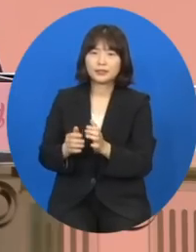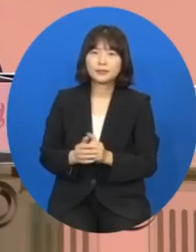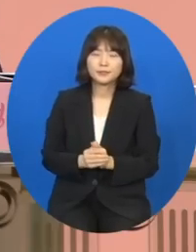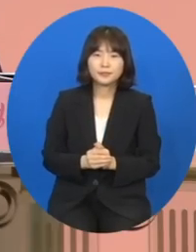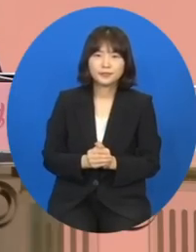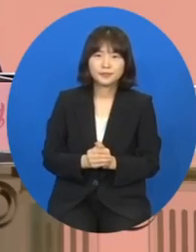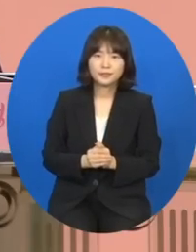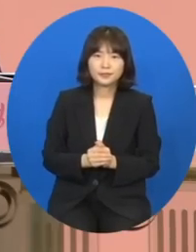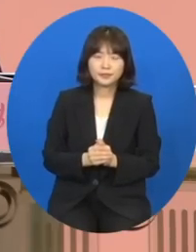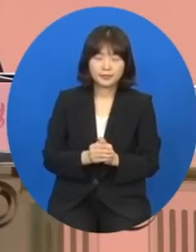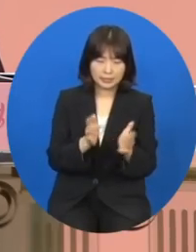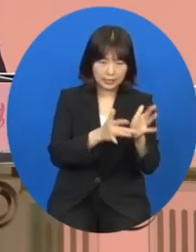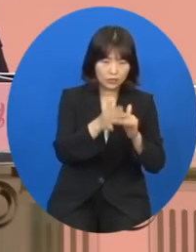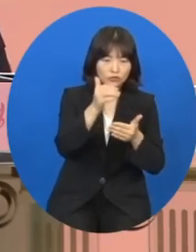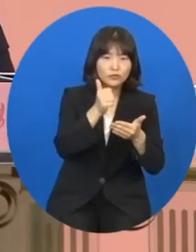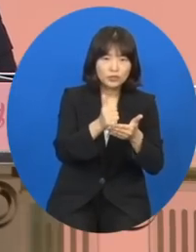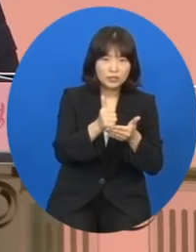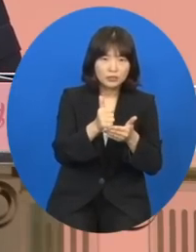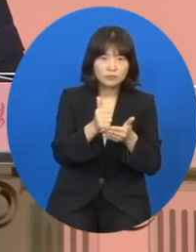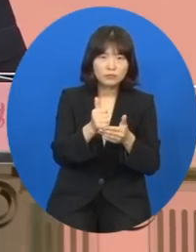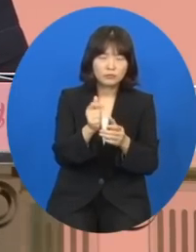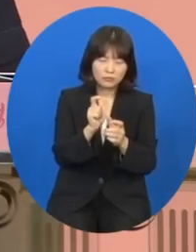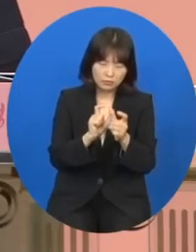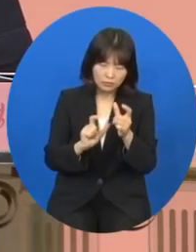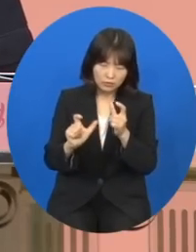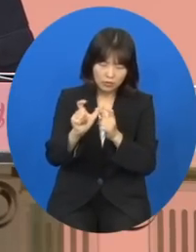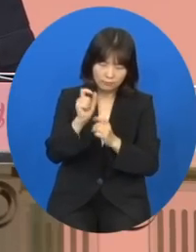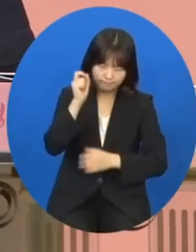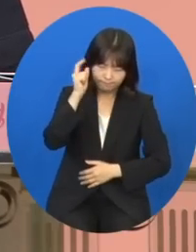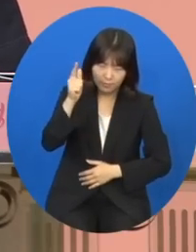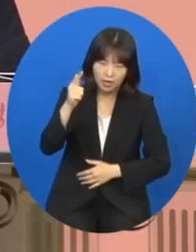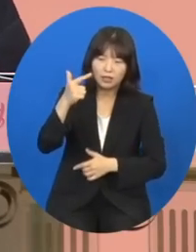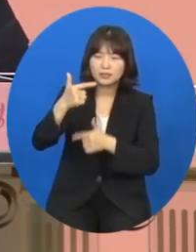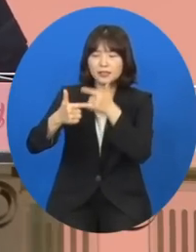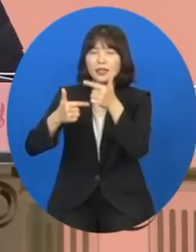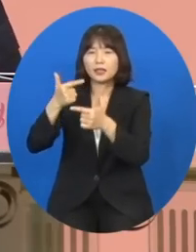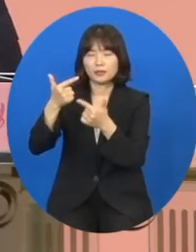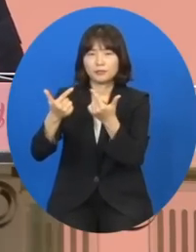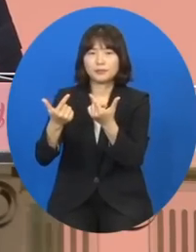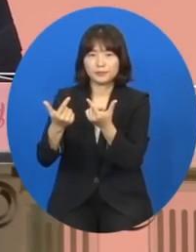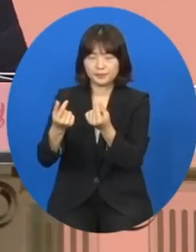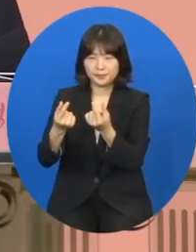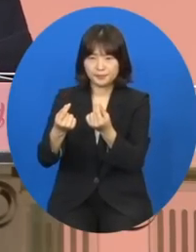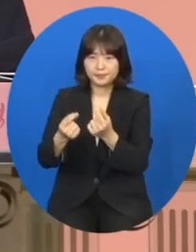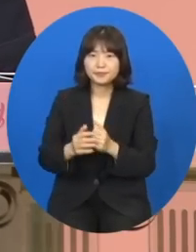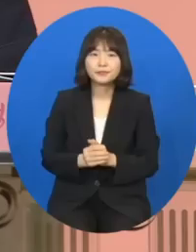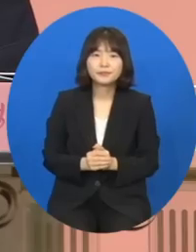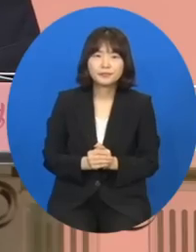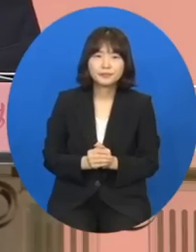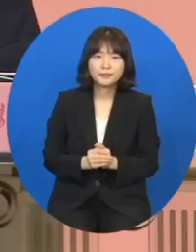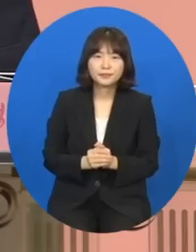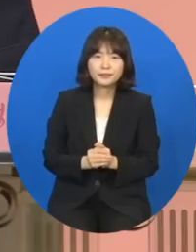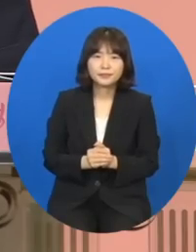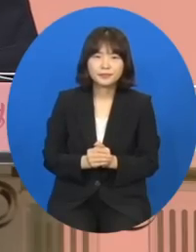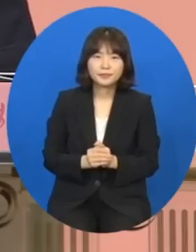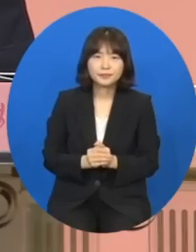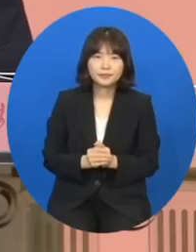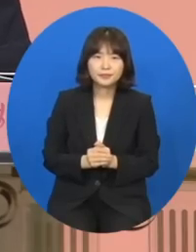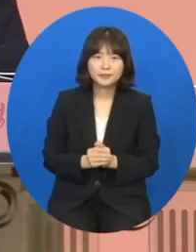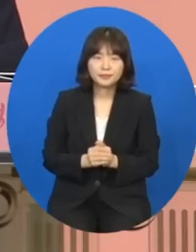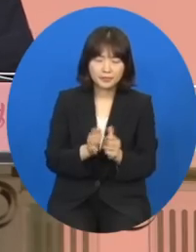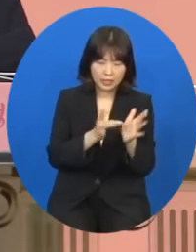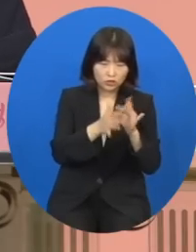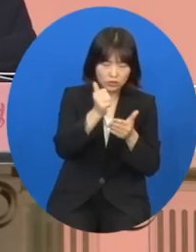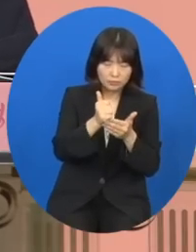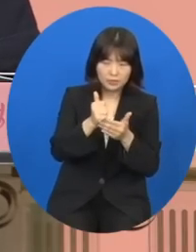마요 예수님은 더 훨씬 뛰어난 드에 미아 인게 비아 숙소 파업을 그가 하나님께 간구